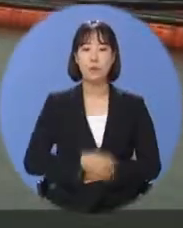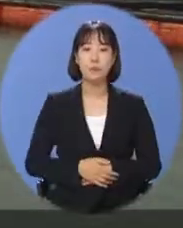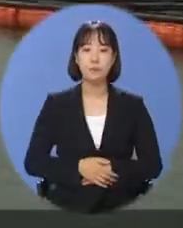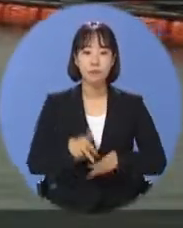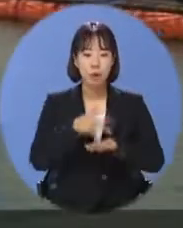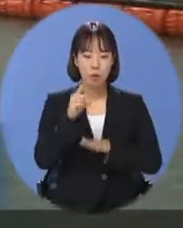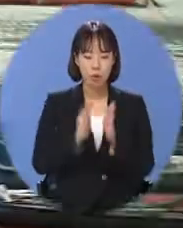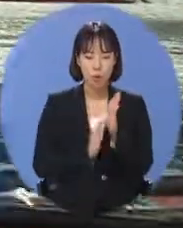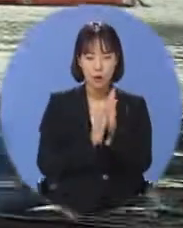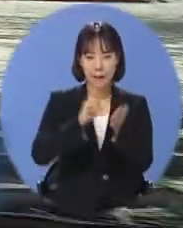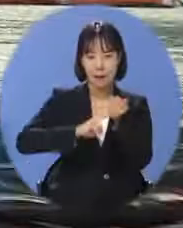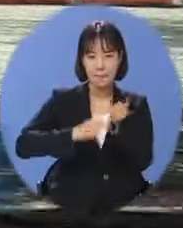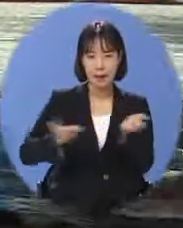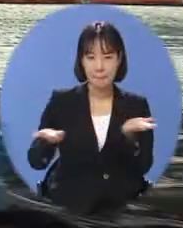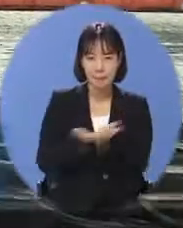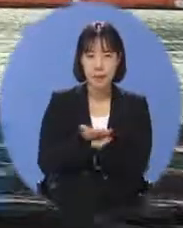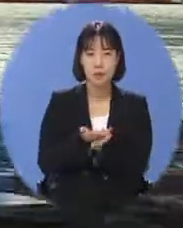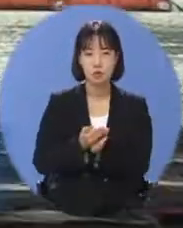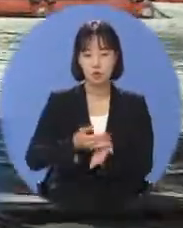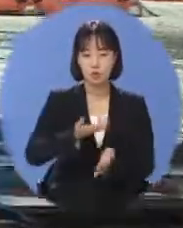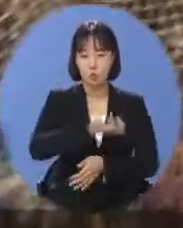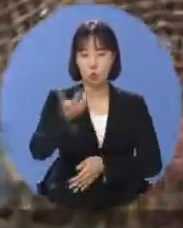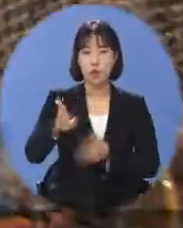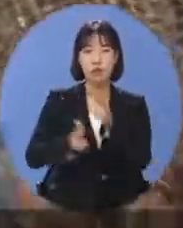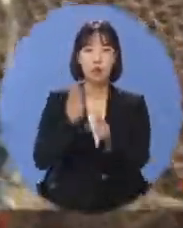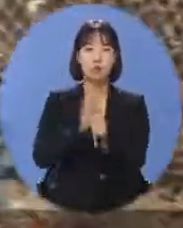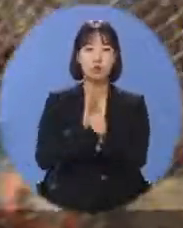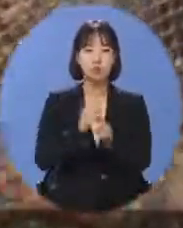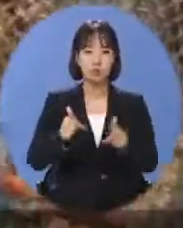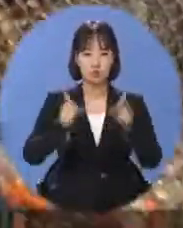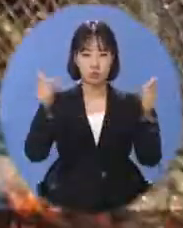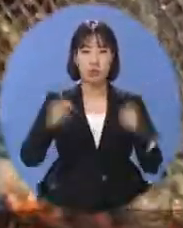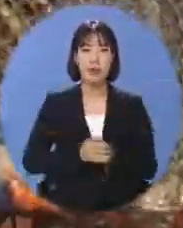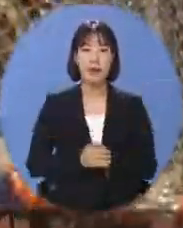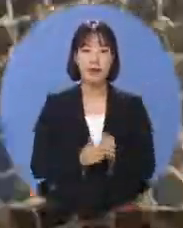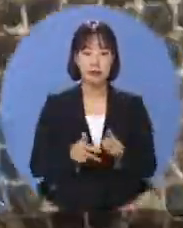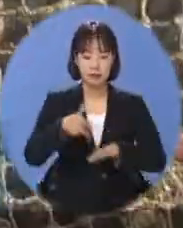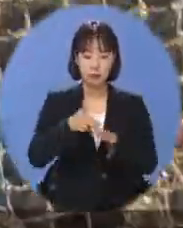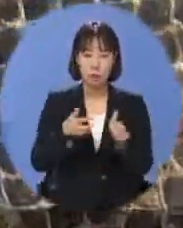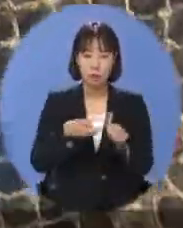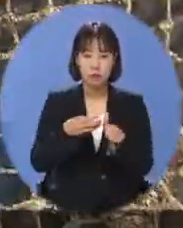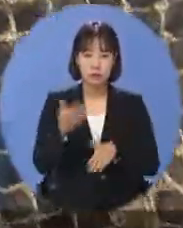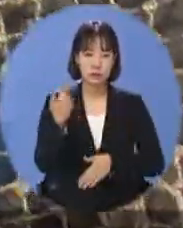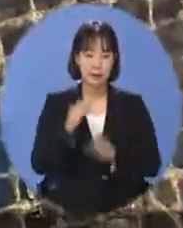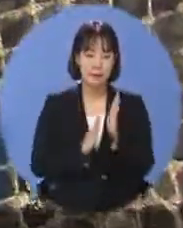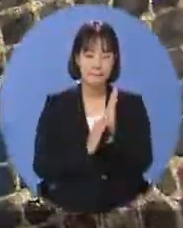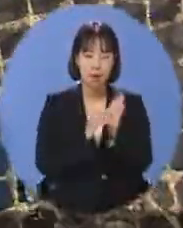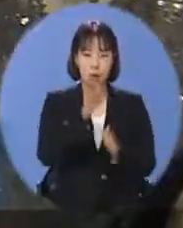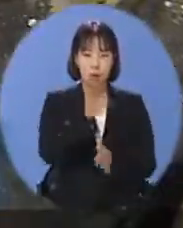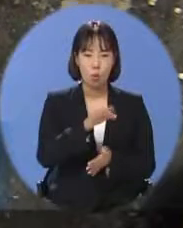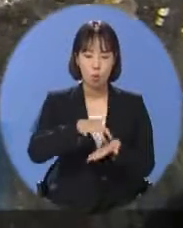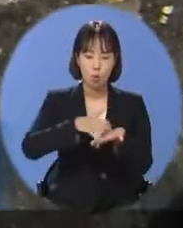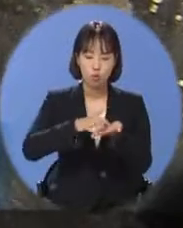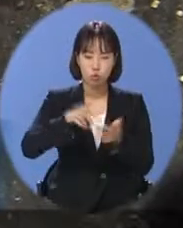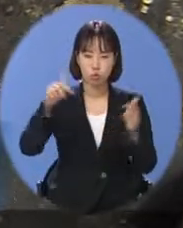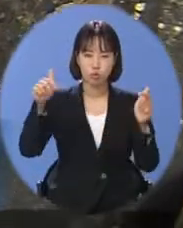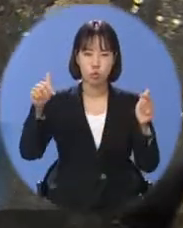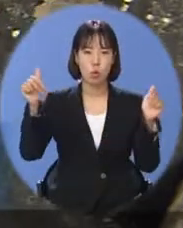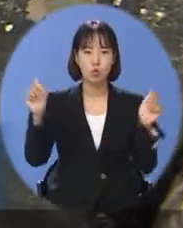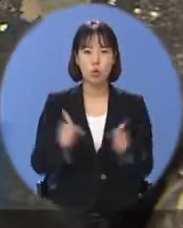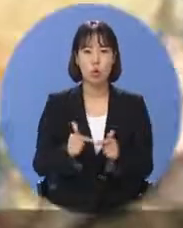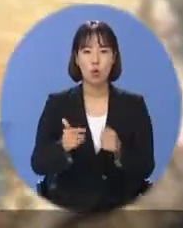진도군이 전복 출하 시기에 맞춰 전복 유통사업 지원을 확대합니다. 진도군은 최근 전복 판매 단가와 판매량이 크게 상승하지